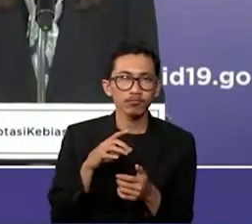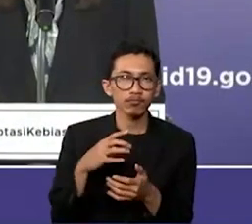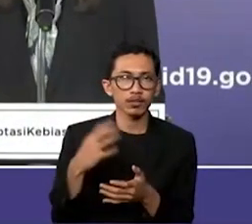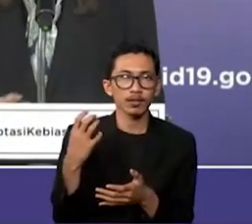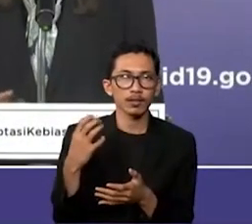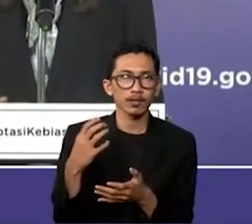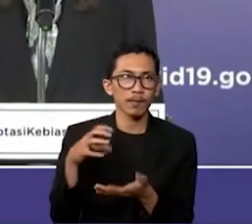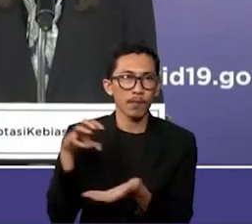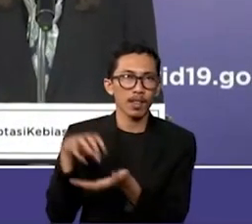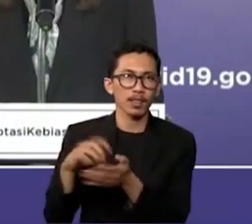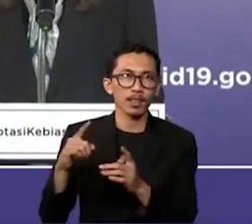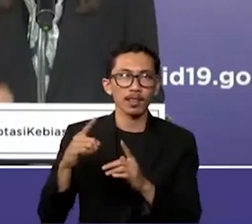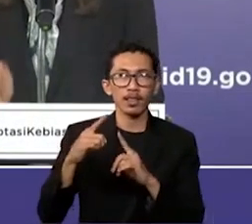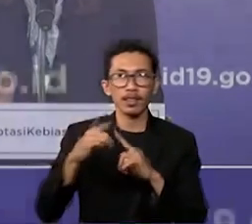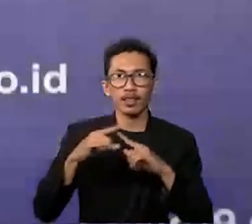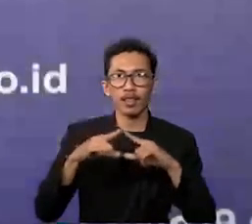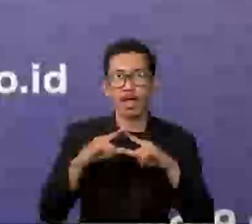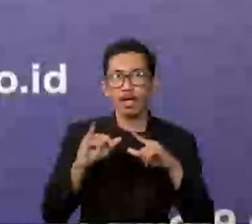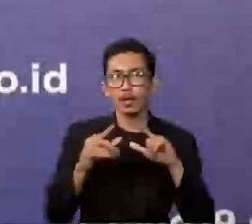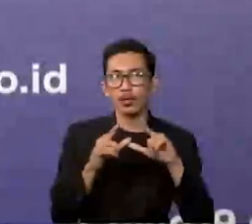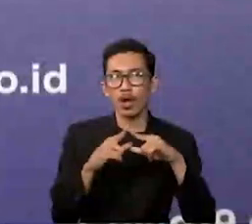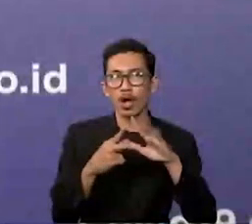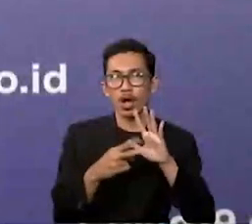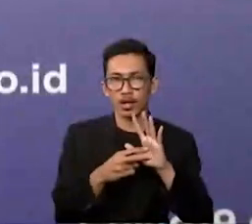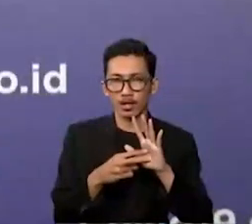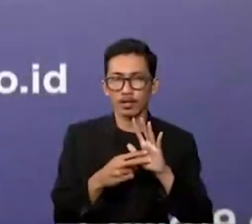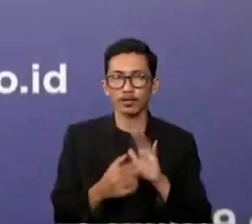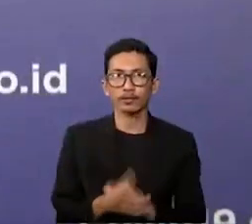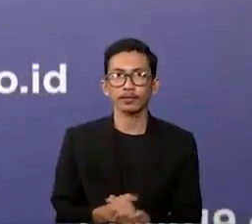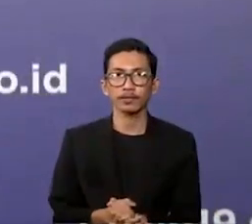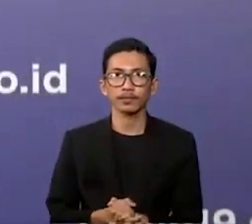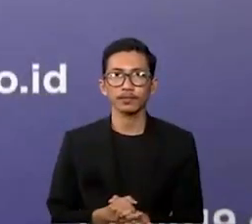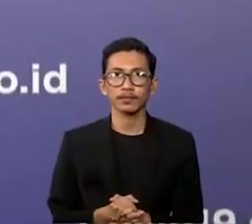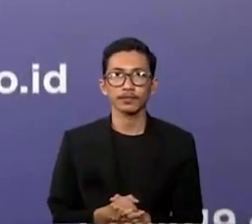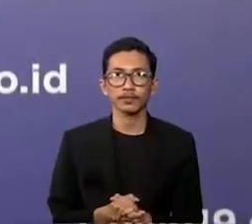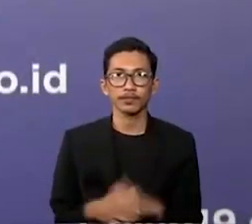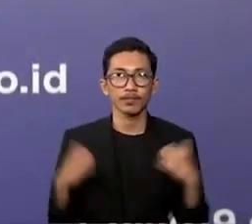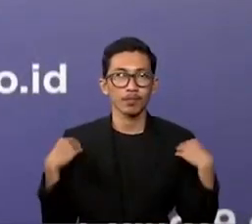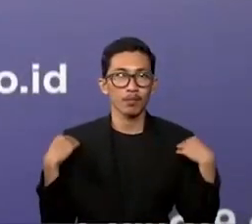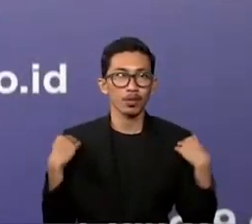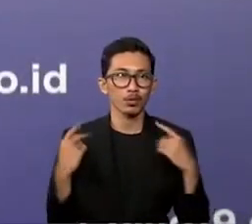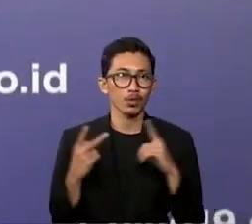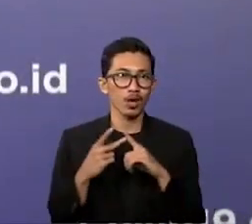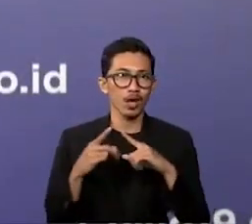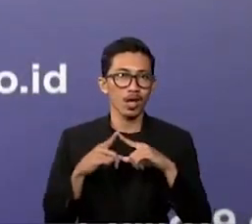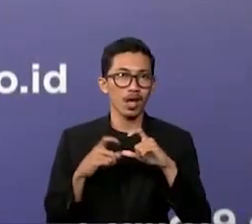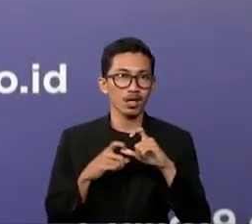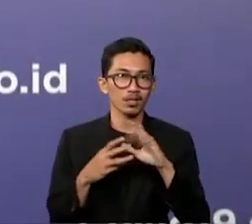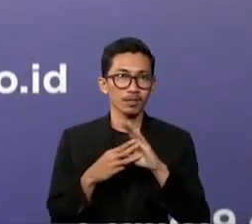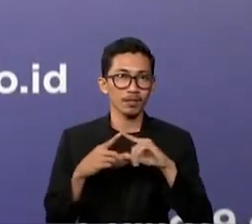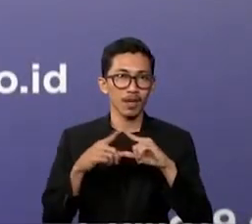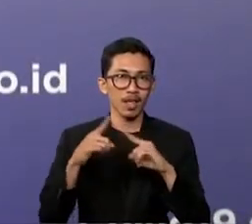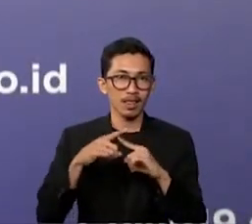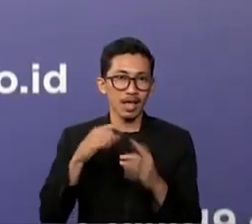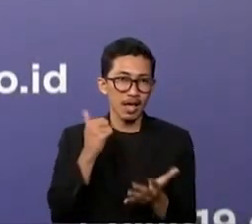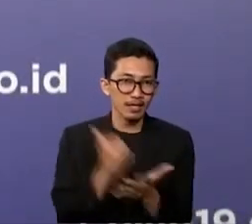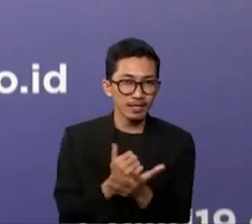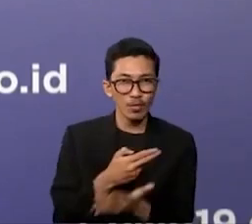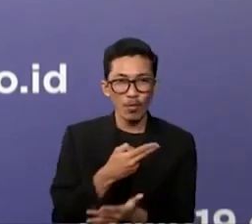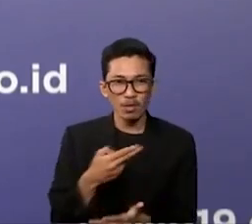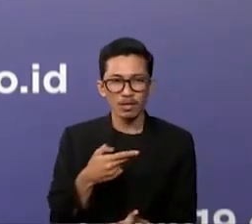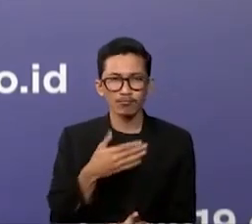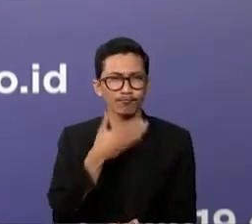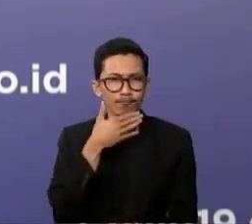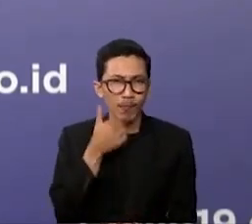ternyata seluruh produksi mereka sukses mendapatkan rekomendasi baju Smart yang dihasilkan Indonesia ini bahkan dinilai